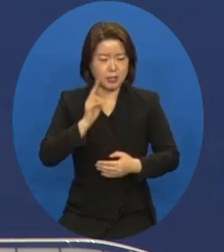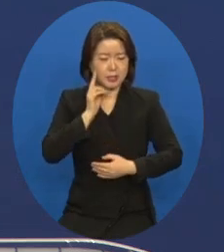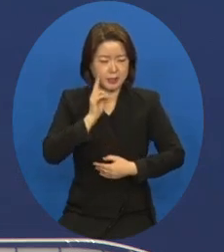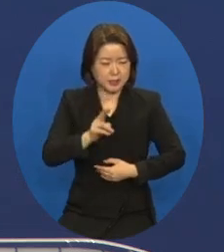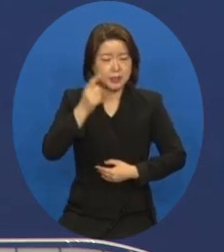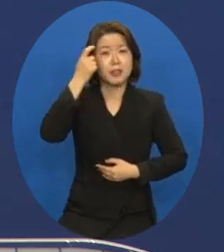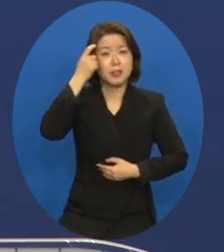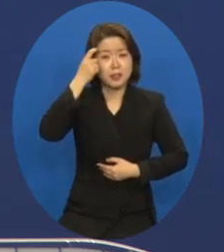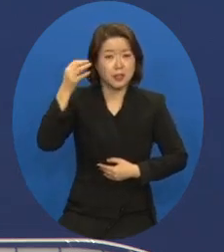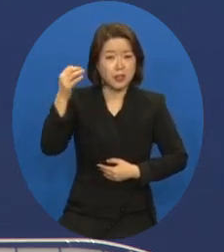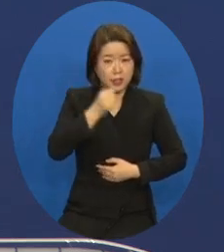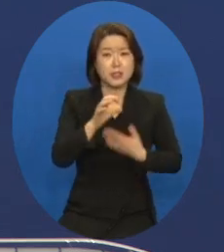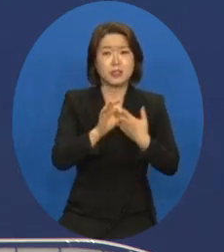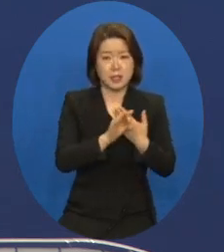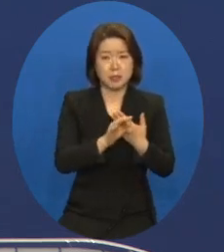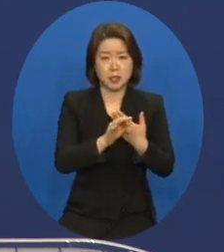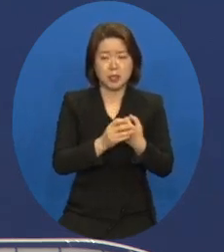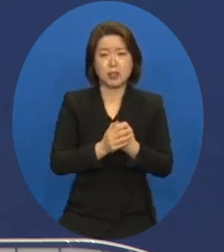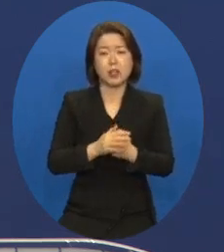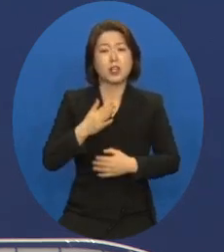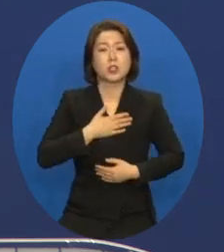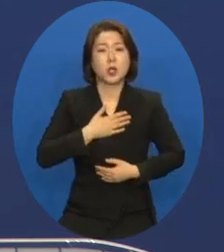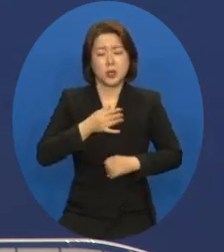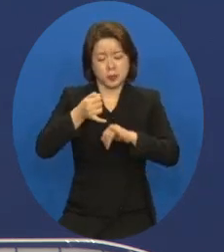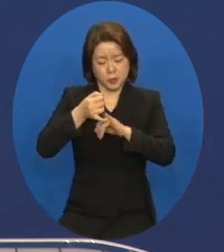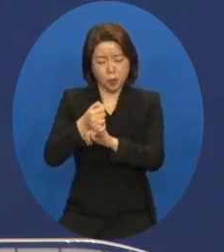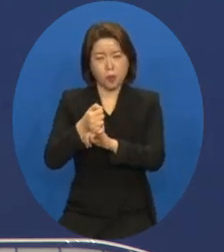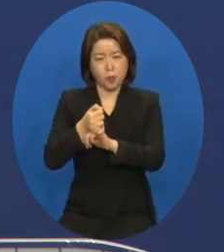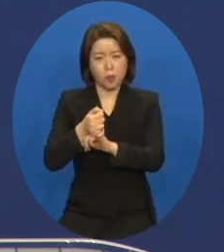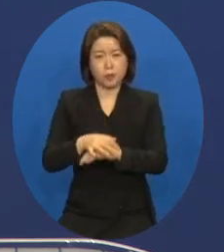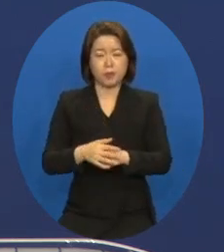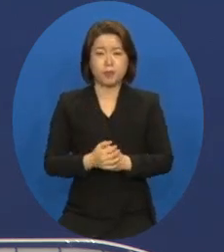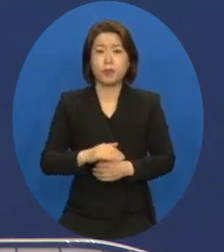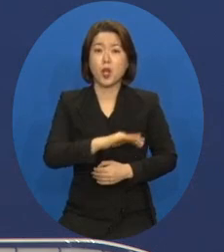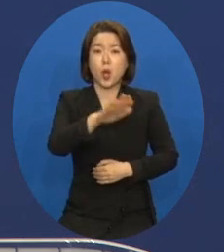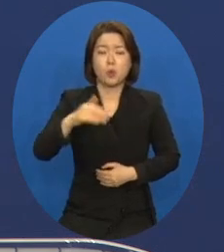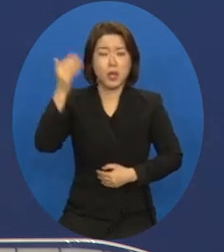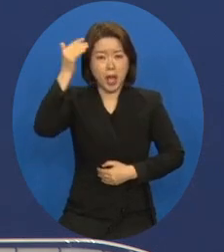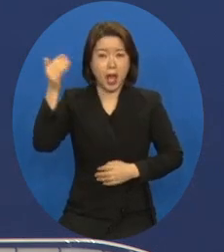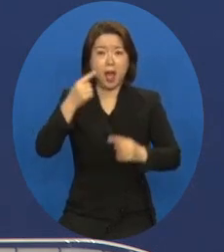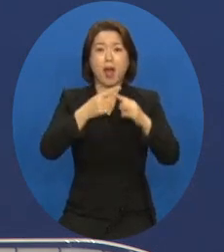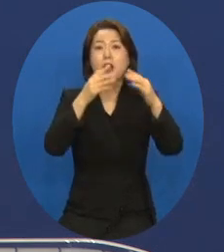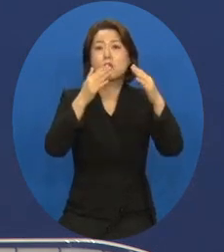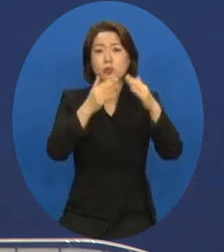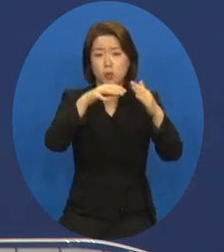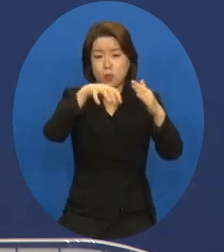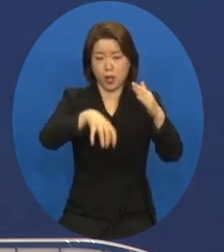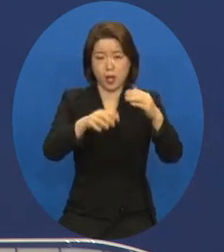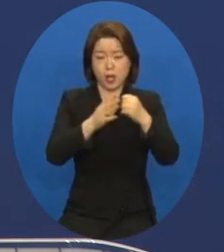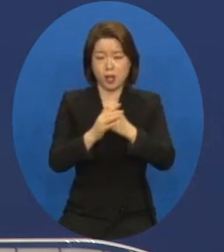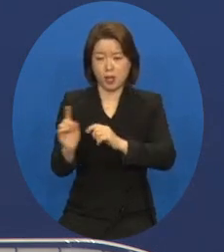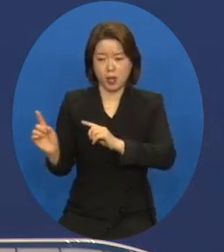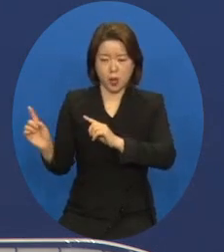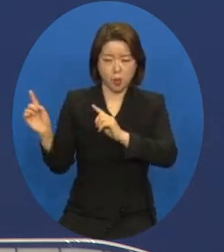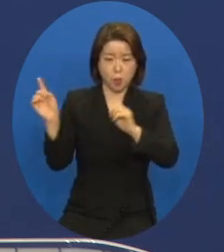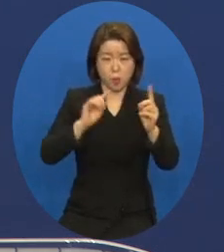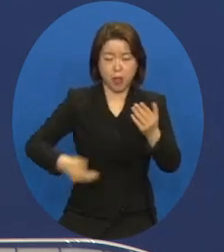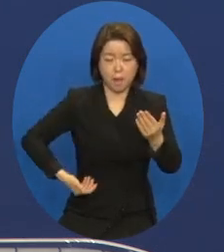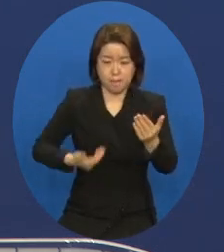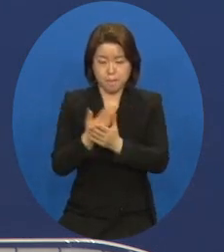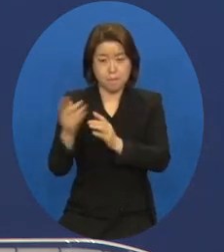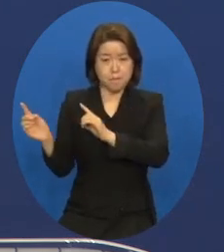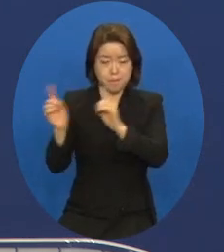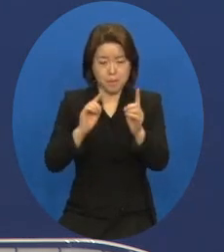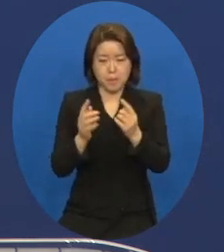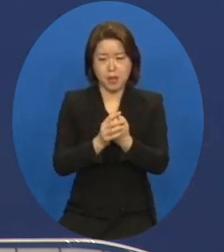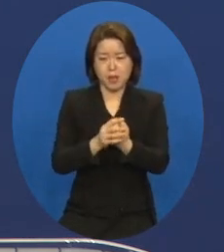시작한다면 저는 밤 듯이 우리 한국교회에 회계 부흥이 불붙기